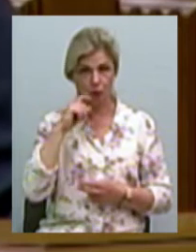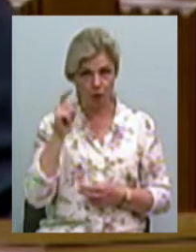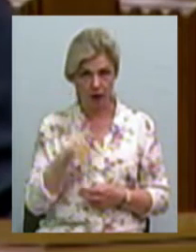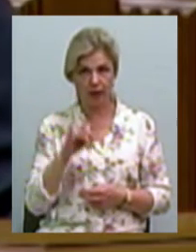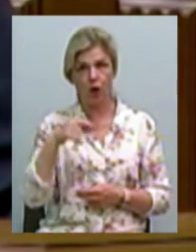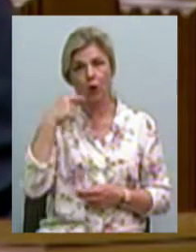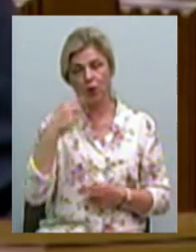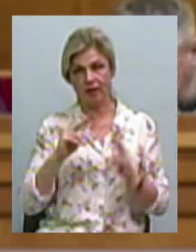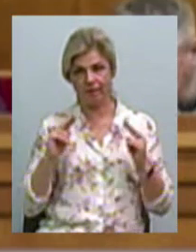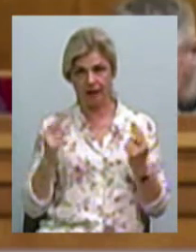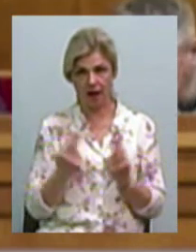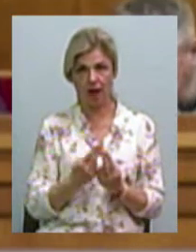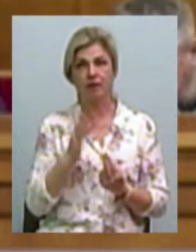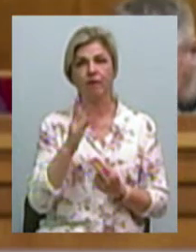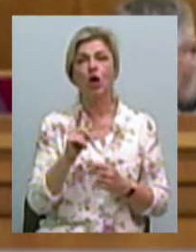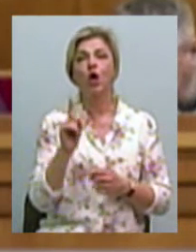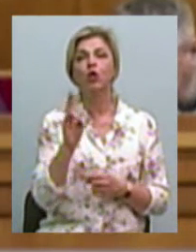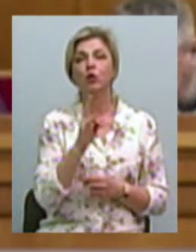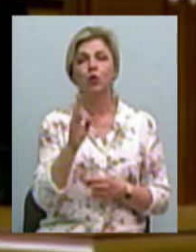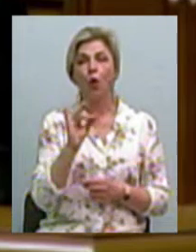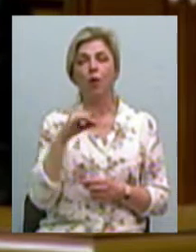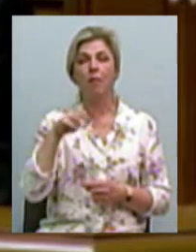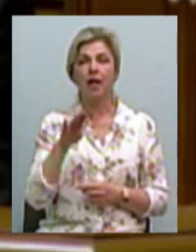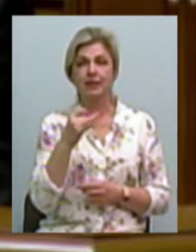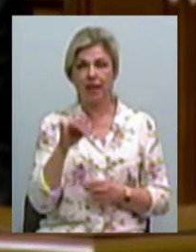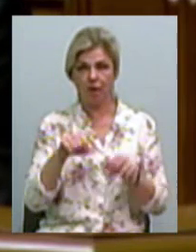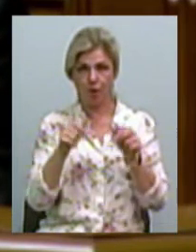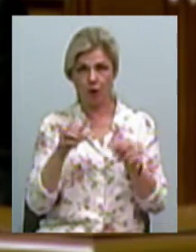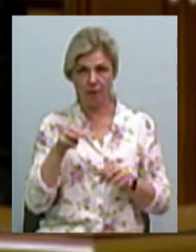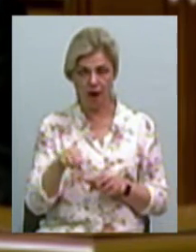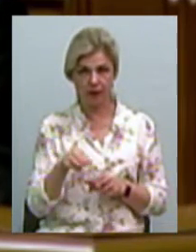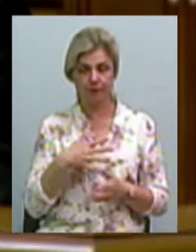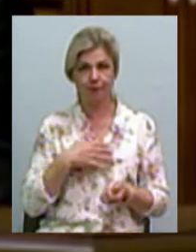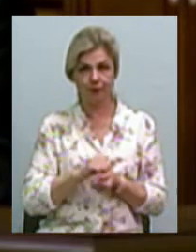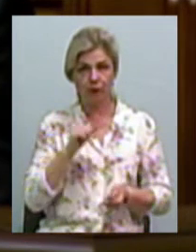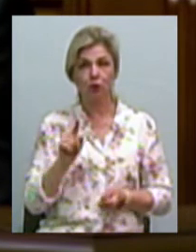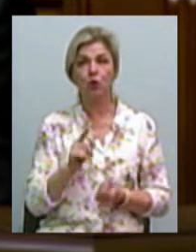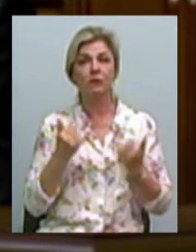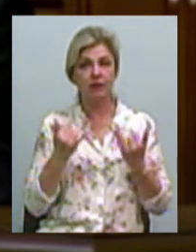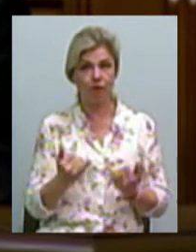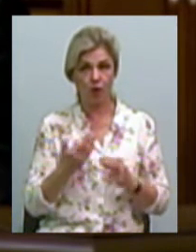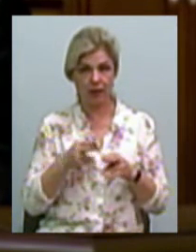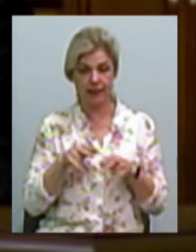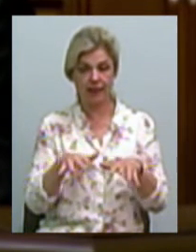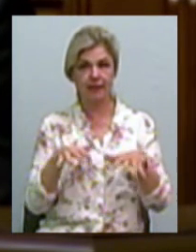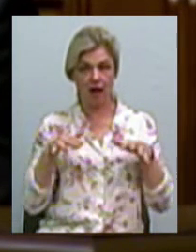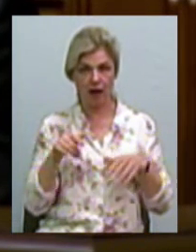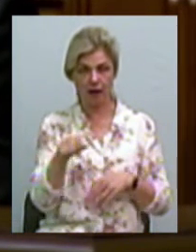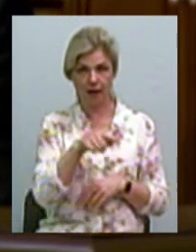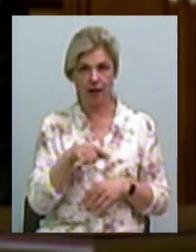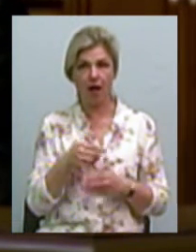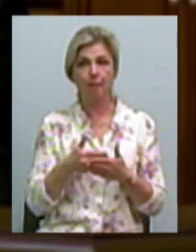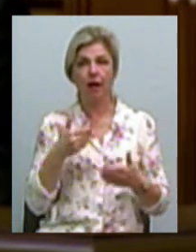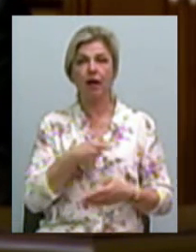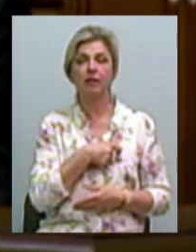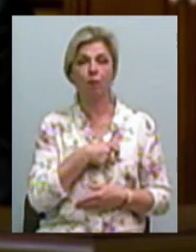і Російської Федерації в нормандському форматі. Наполягаю сьогодні на тому, щоб в цій залі перед